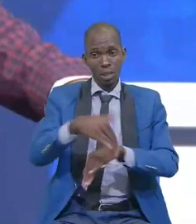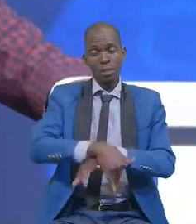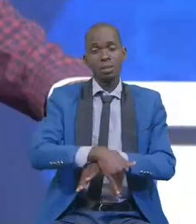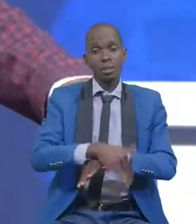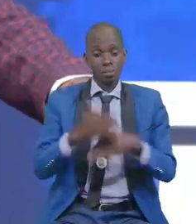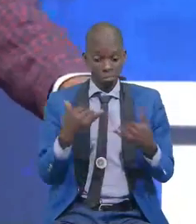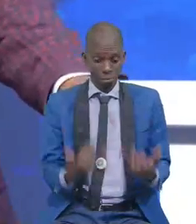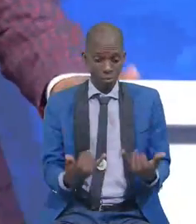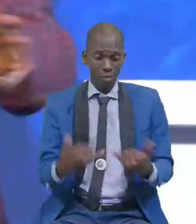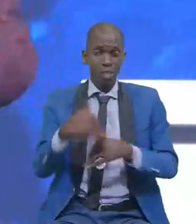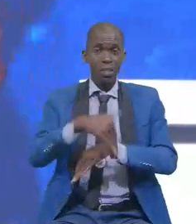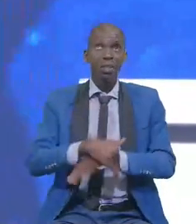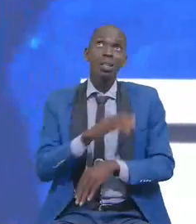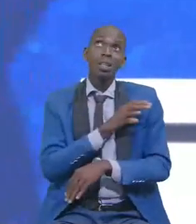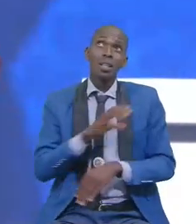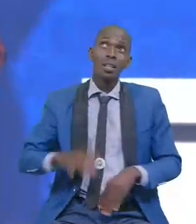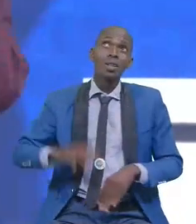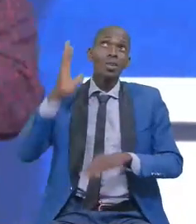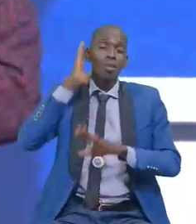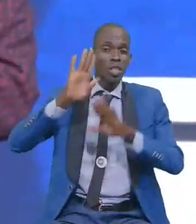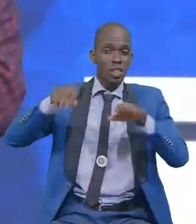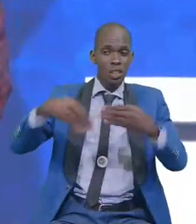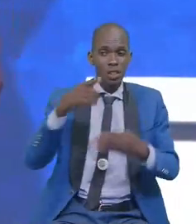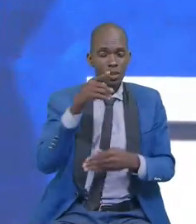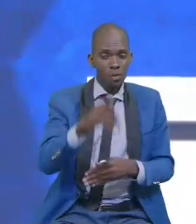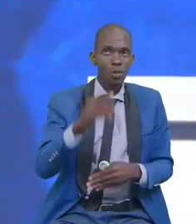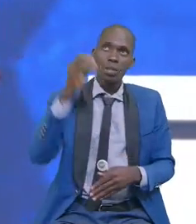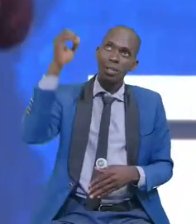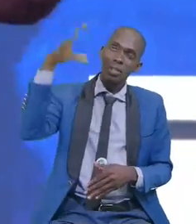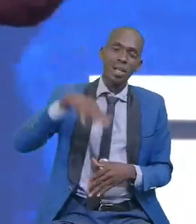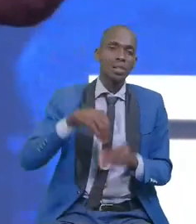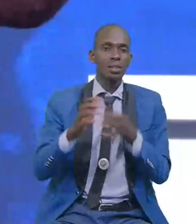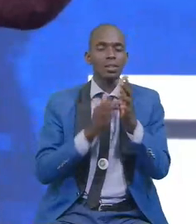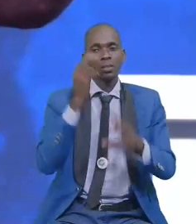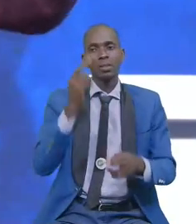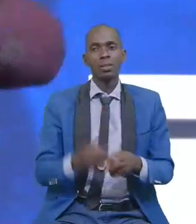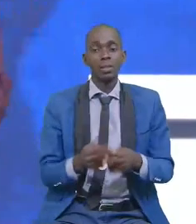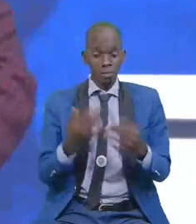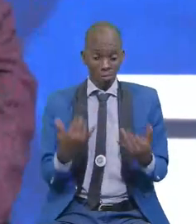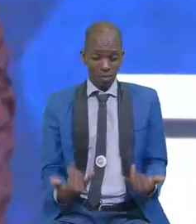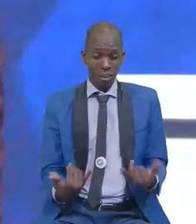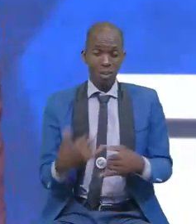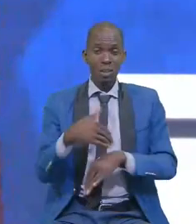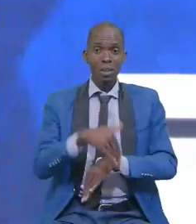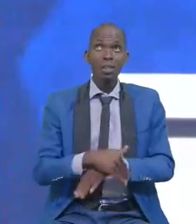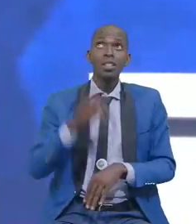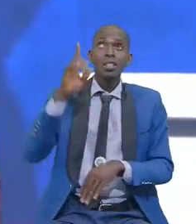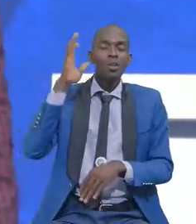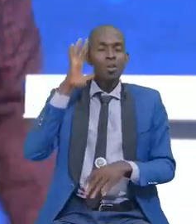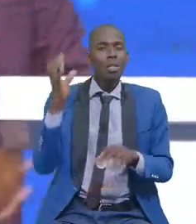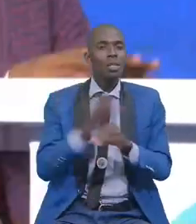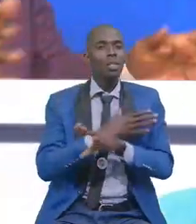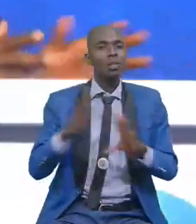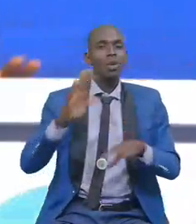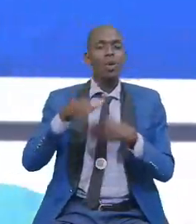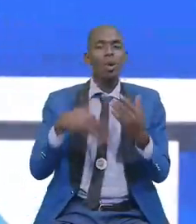Ce soir. Et Christ t'éclairera. Ce soir. Il va effacer toutes